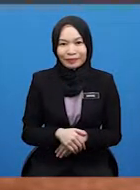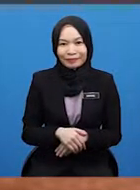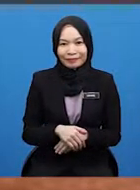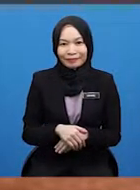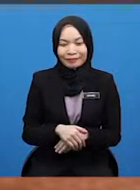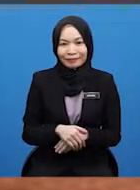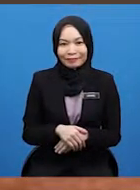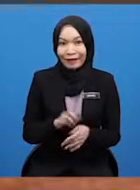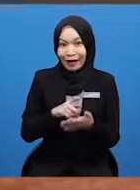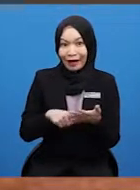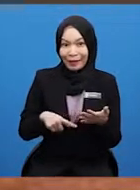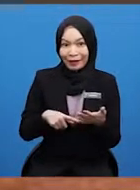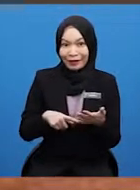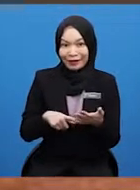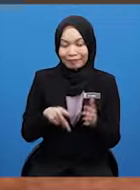Apa pendapat pelajar?